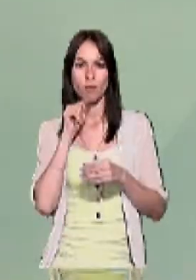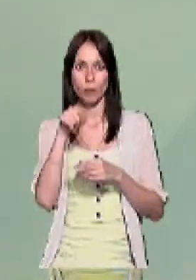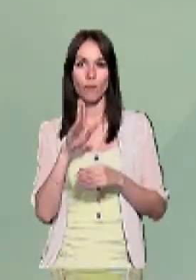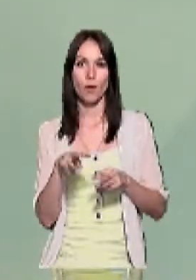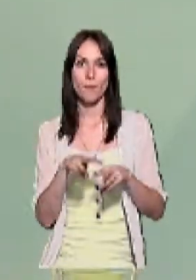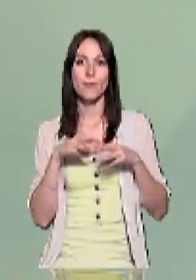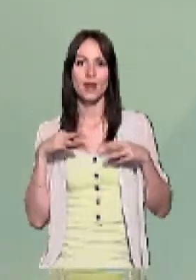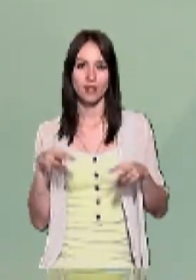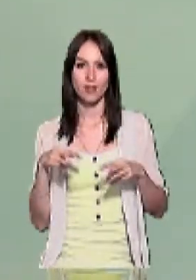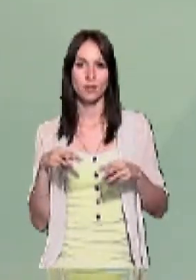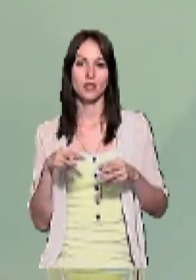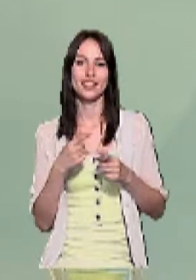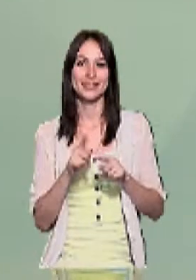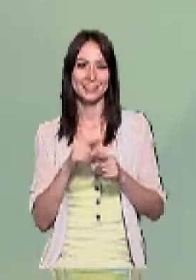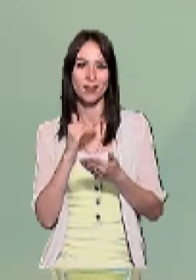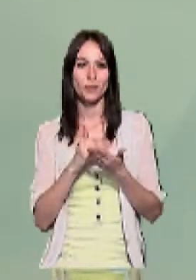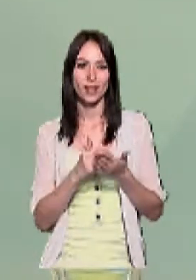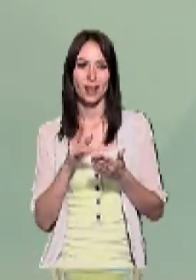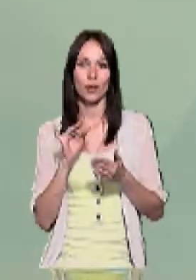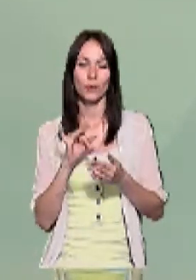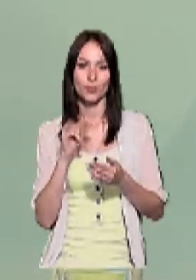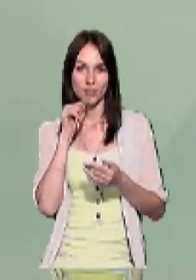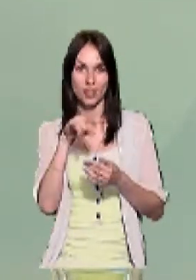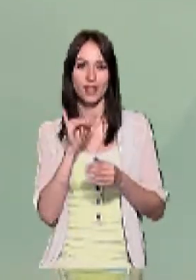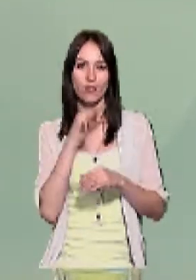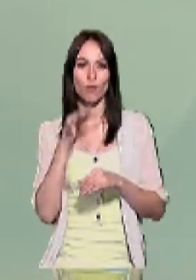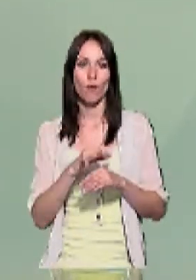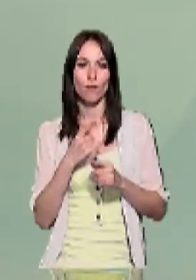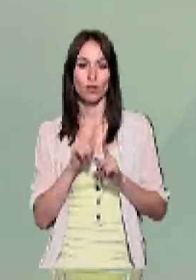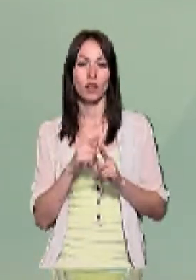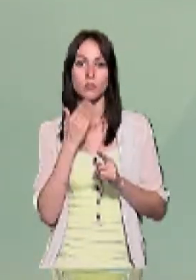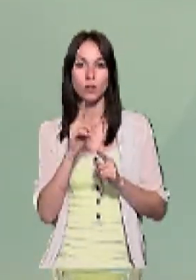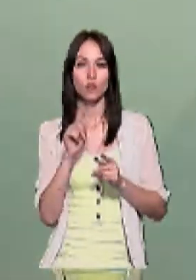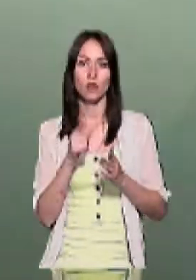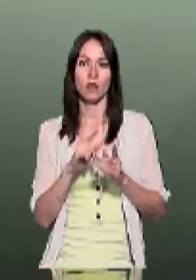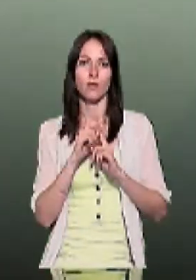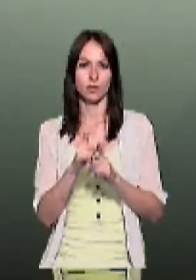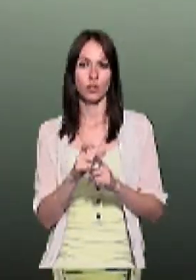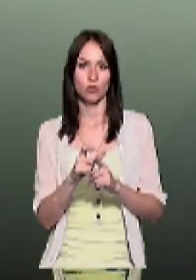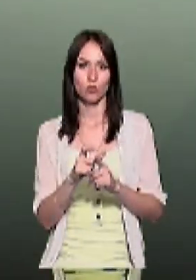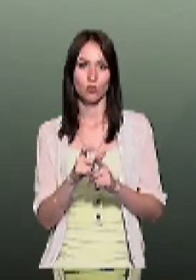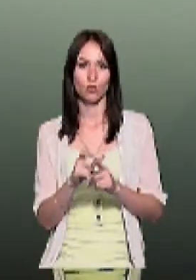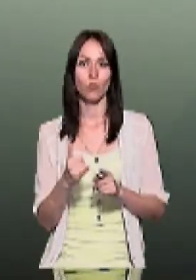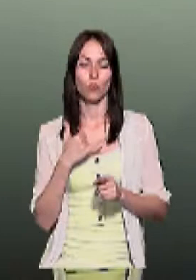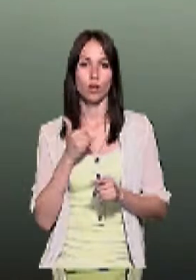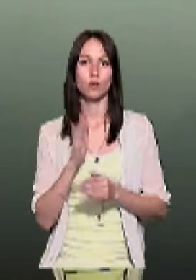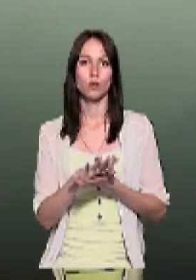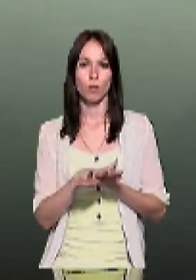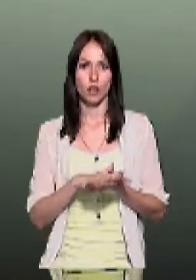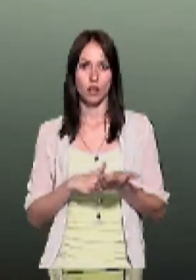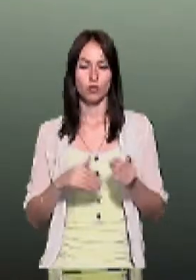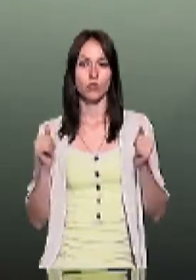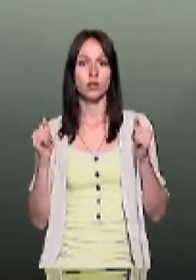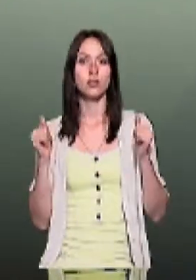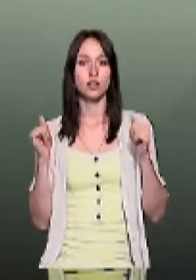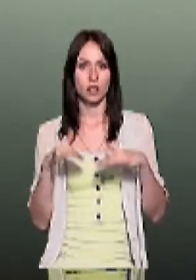На питання про програму партії та її фінансування відповідає так. У нас буде продовження з'їзду в місті Одеса, там будуть определені всі.